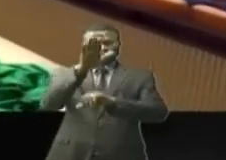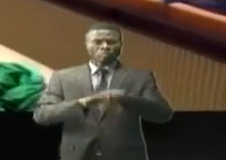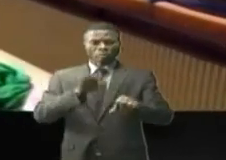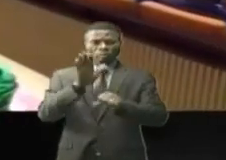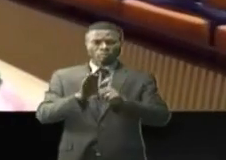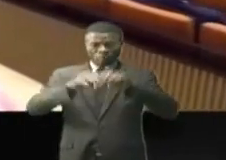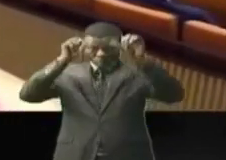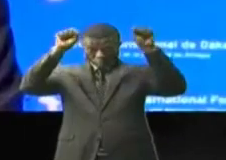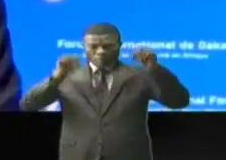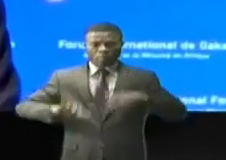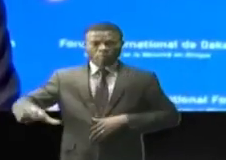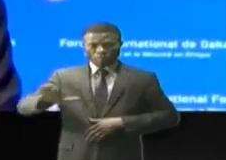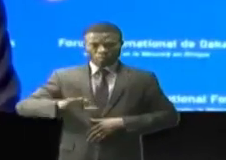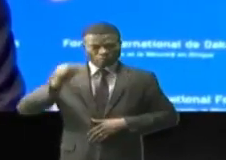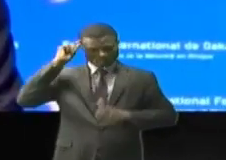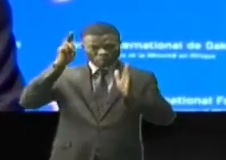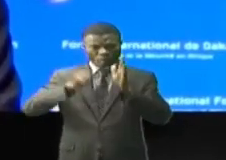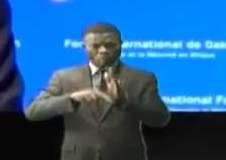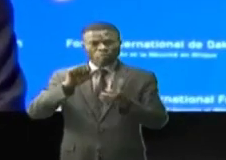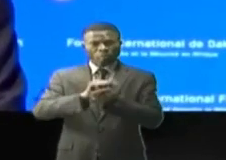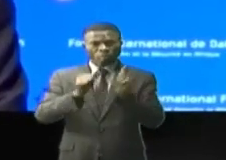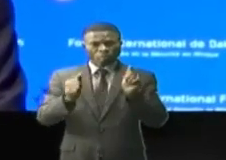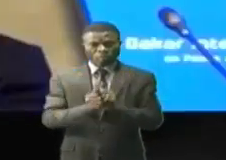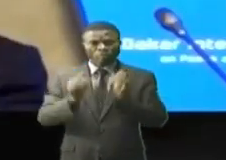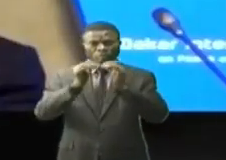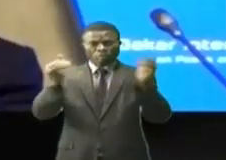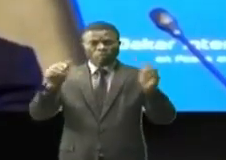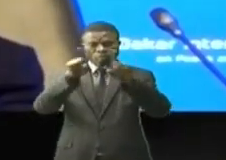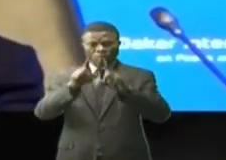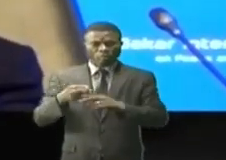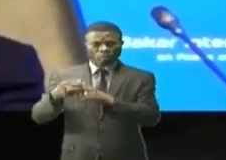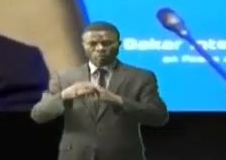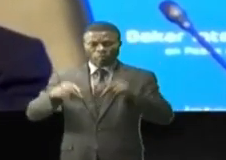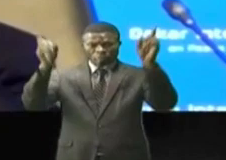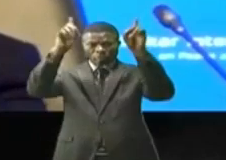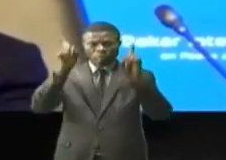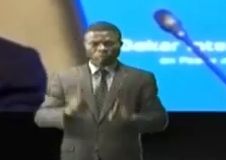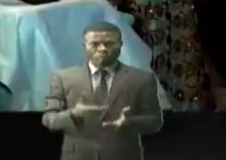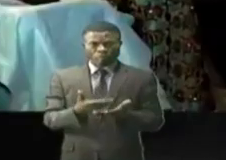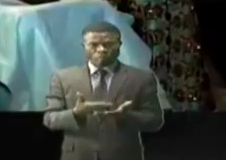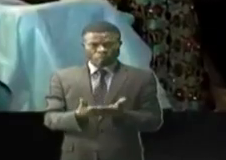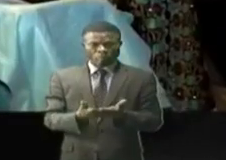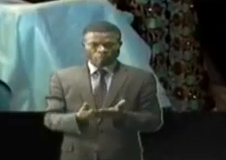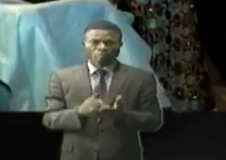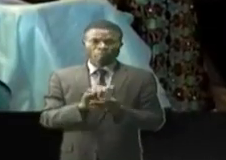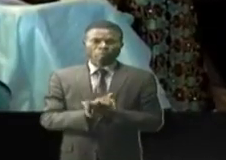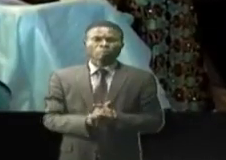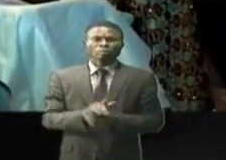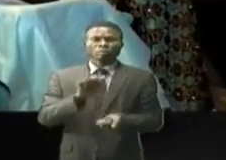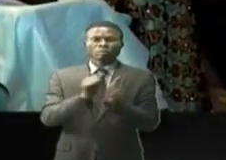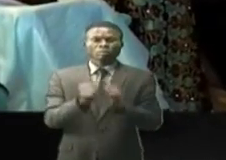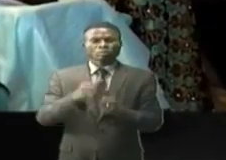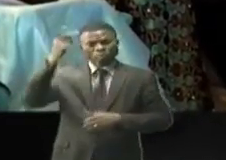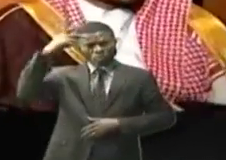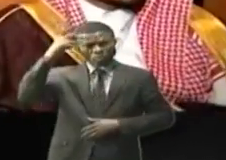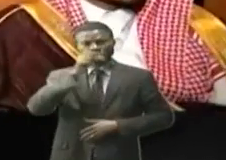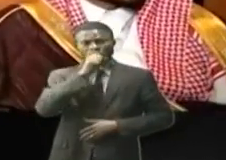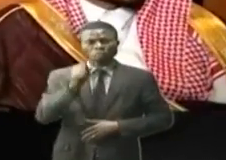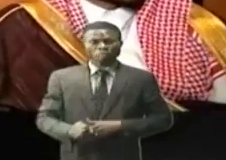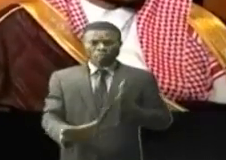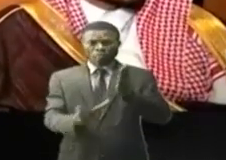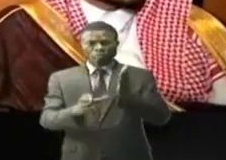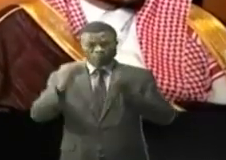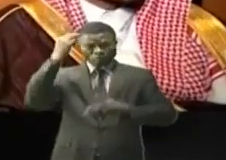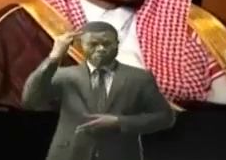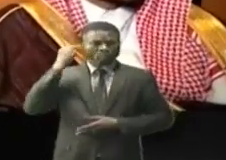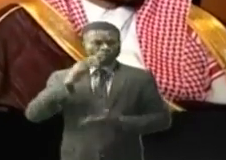d'État et de gouvernement autour des questions de paix et de sécurité en Afrique en pleine turbulence politique. L'ancien vice-ministre du